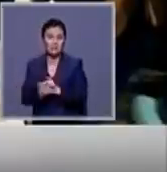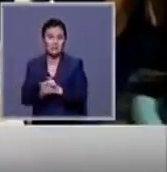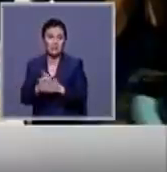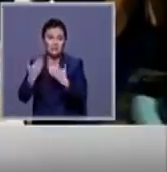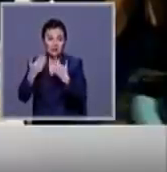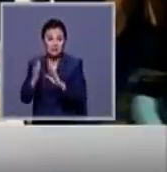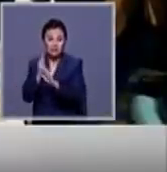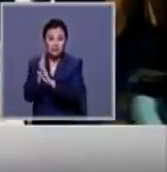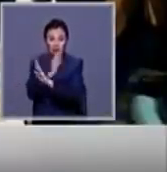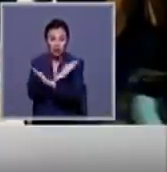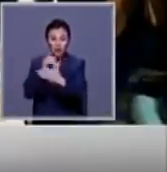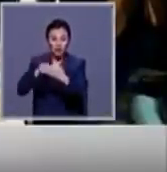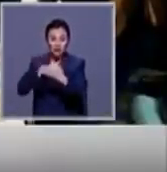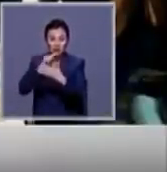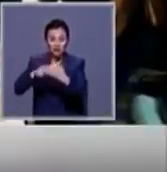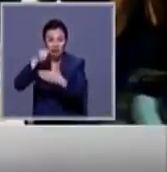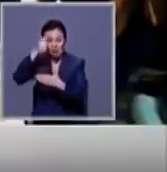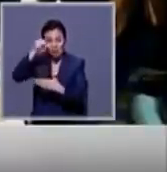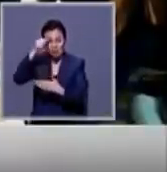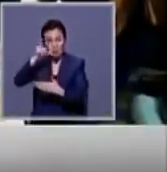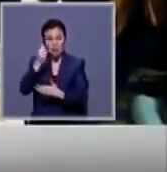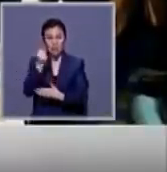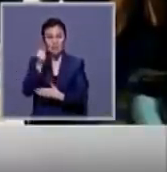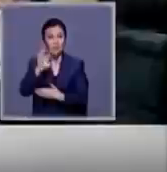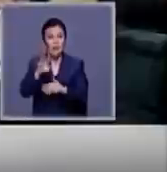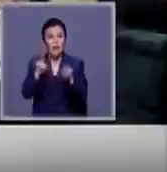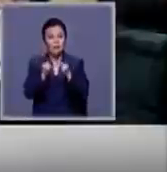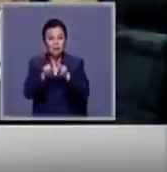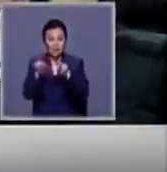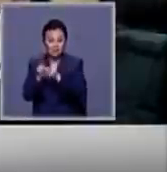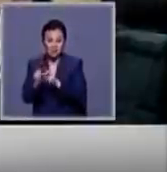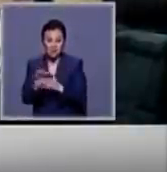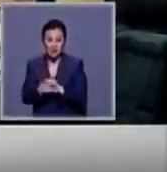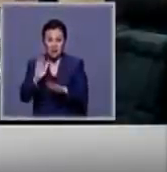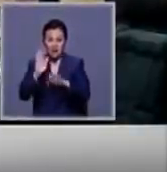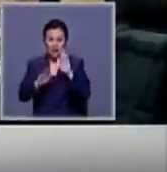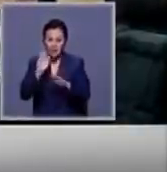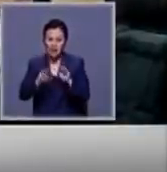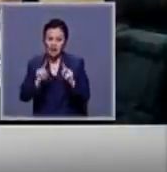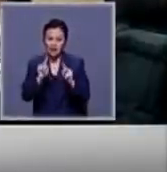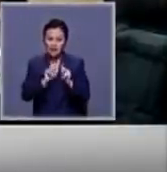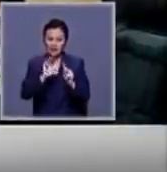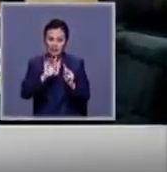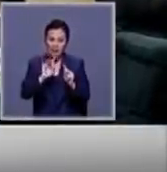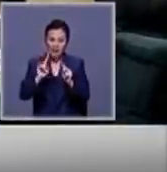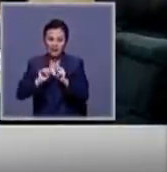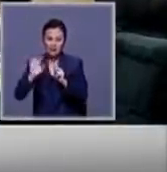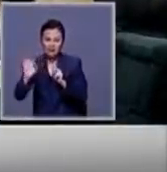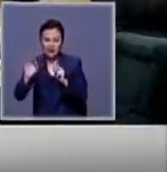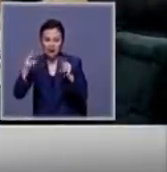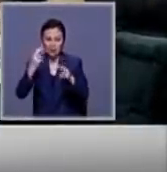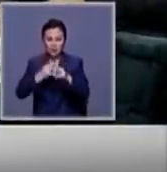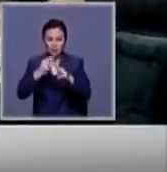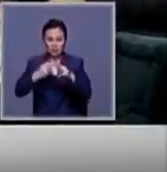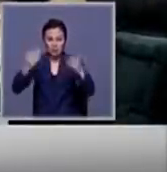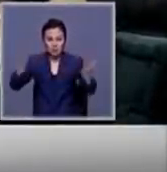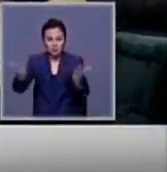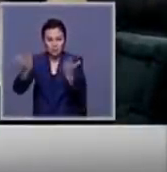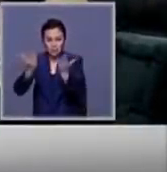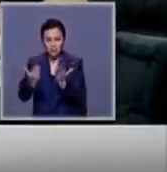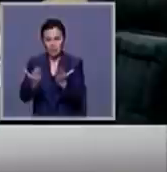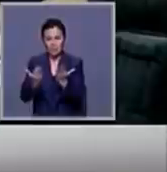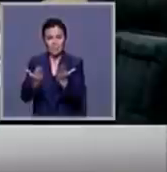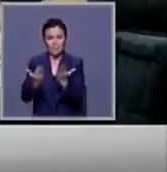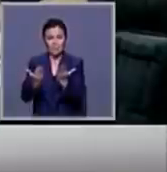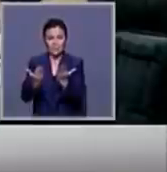ลา15วันก่อนเลือกตั้งเหมือนกันเนี่ยคือประมาณวันที่8ที่9เนี่ยก็จะมีการส่งชื่อเข้าไป2ทางแล้วประกาศเมื่อ